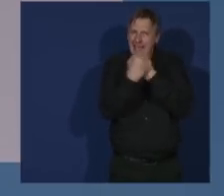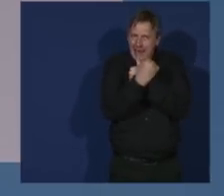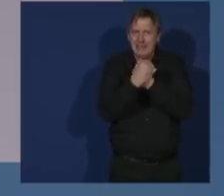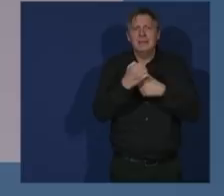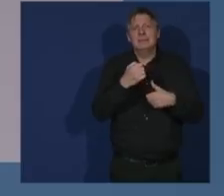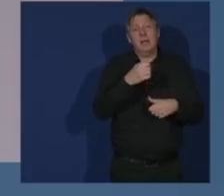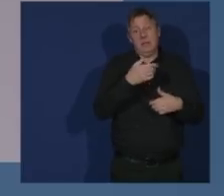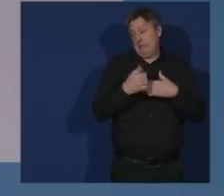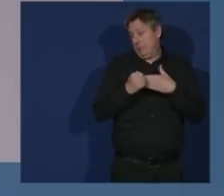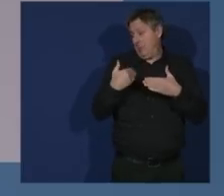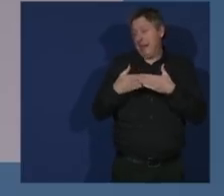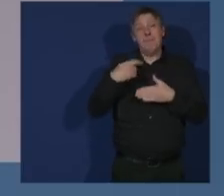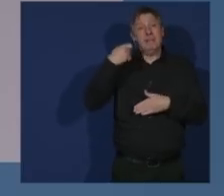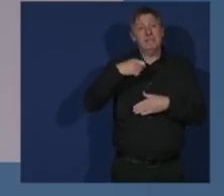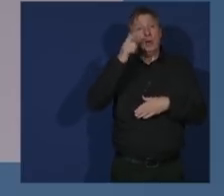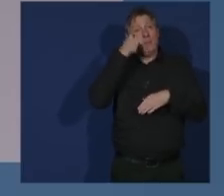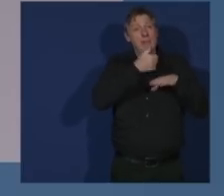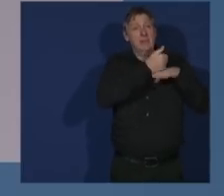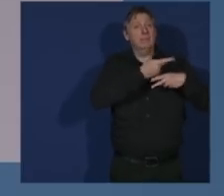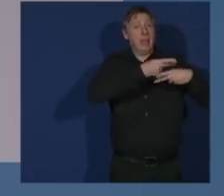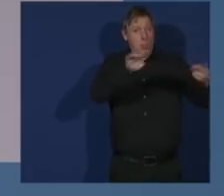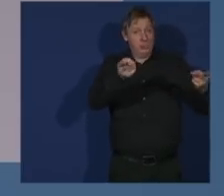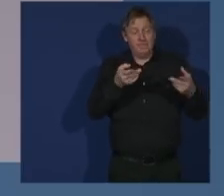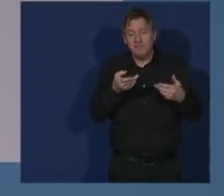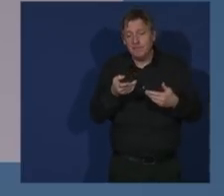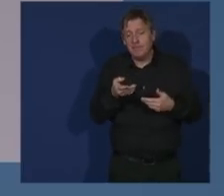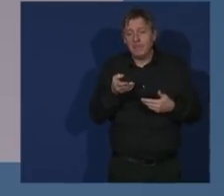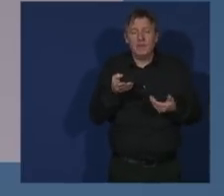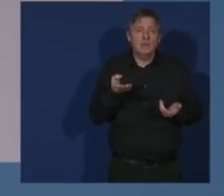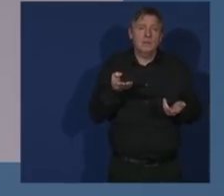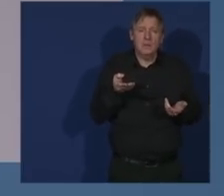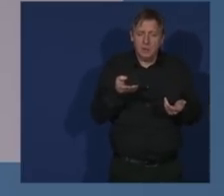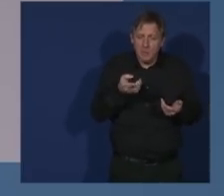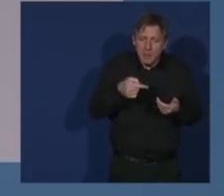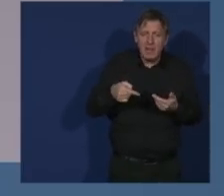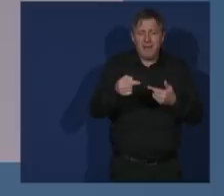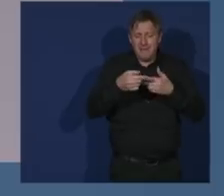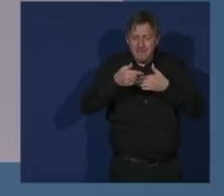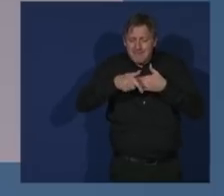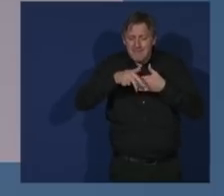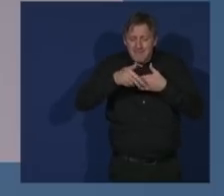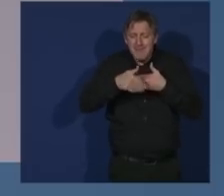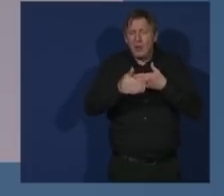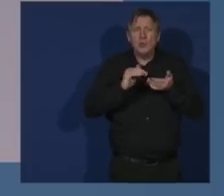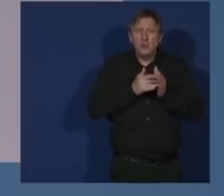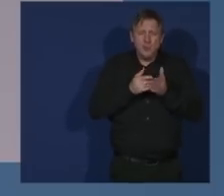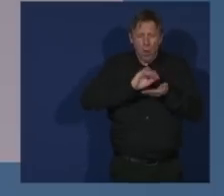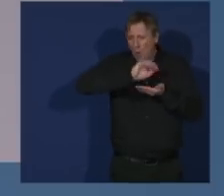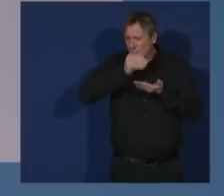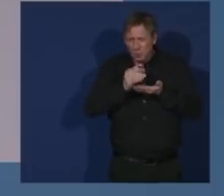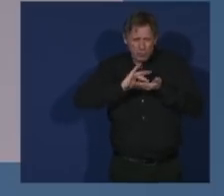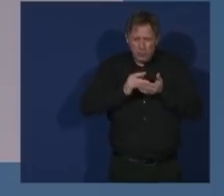République. D'abord, je souhaite que nous mobilisions toutes nos ressources, tous nos experts, pour